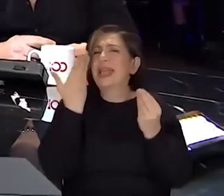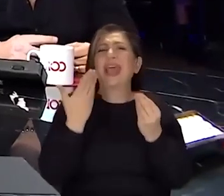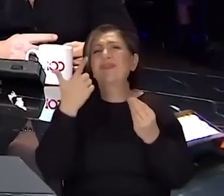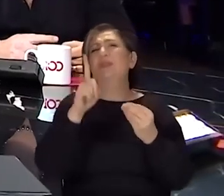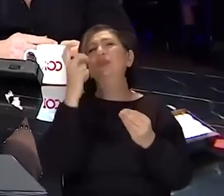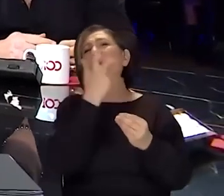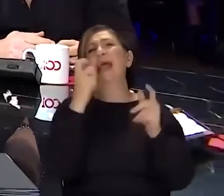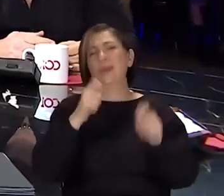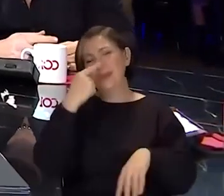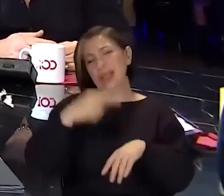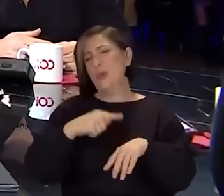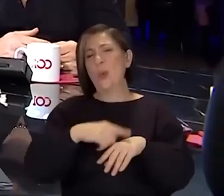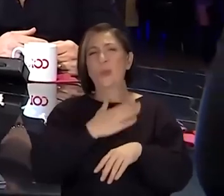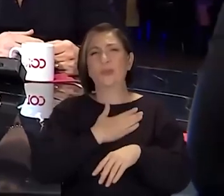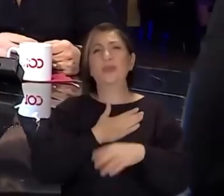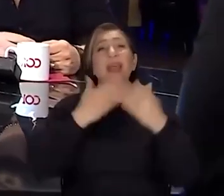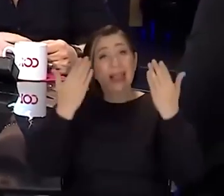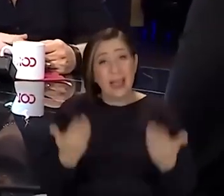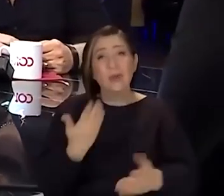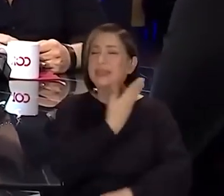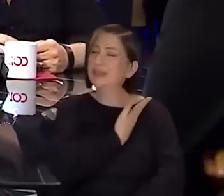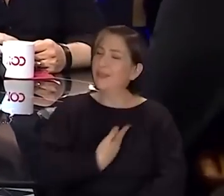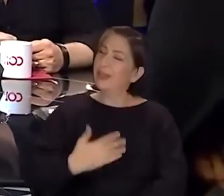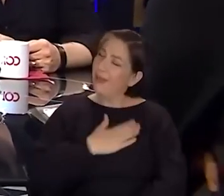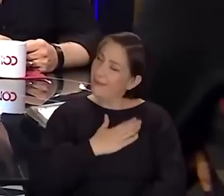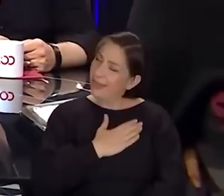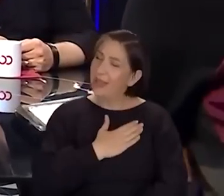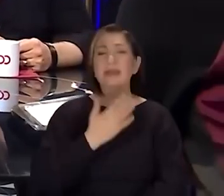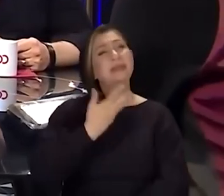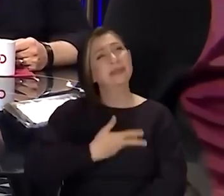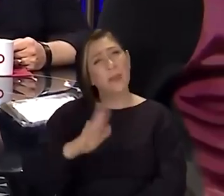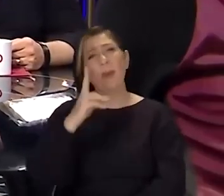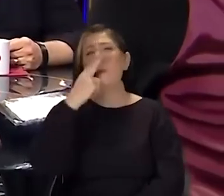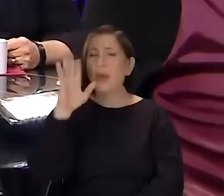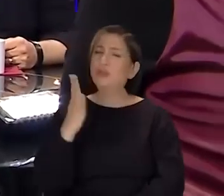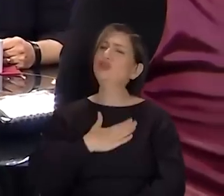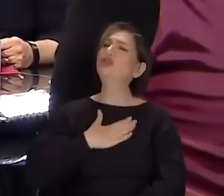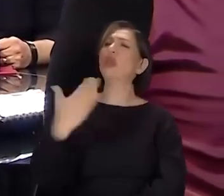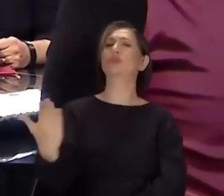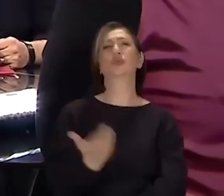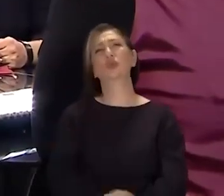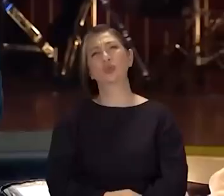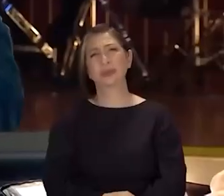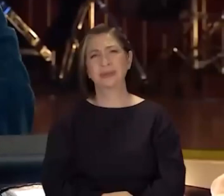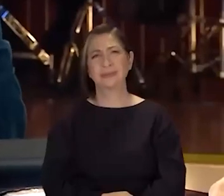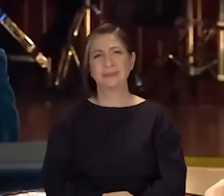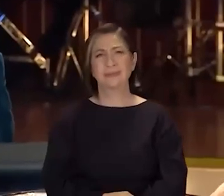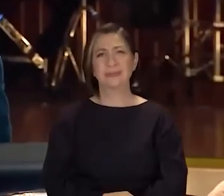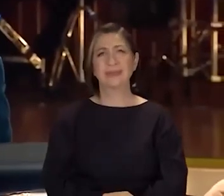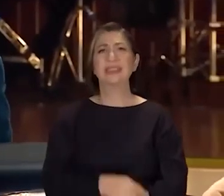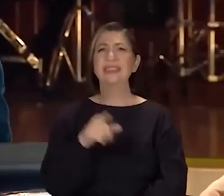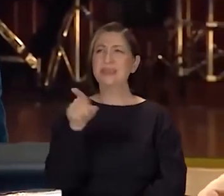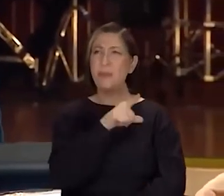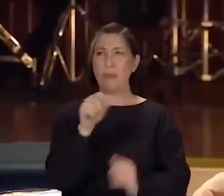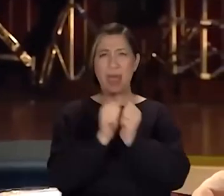şarkı yaptığımıza inanıyoruz. Kabul eden, seven eyvallah, sevmeyen, hoşuna gitmeyen de canı sağ olsun. Çok iyi. Siz